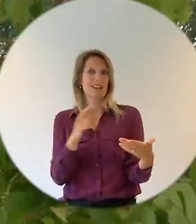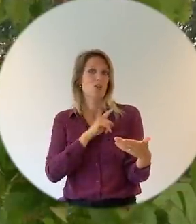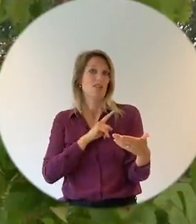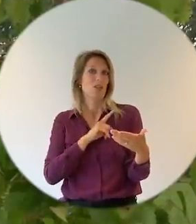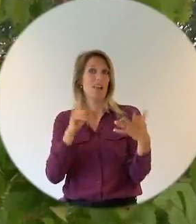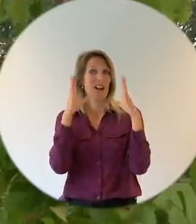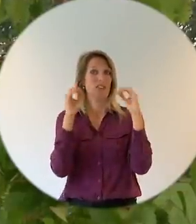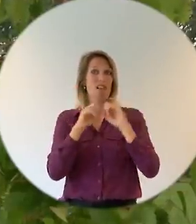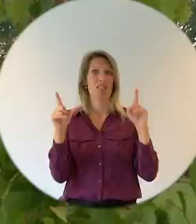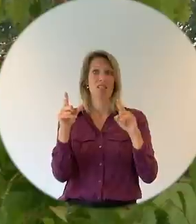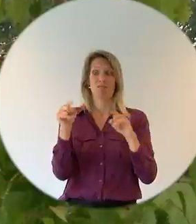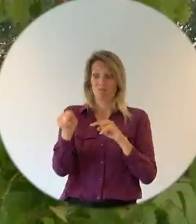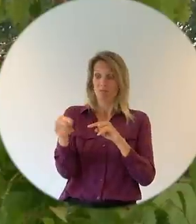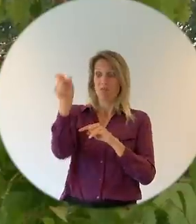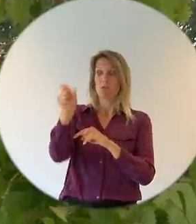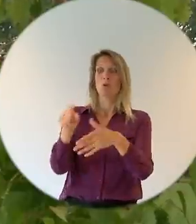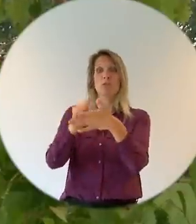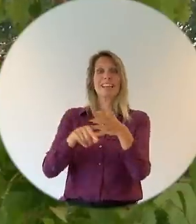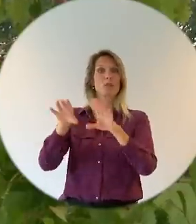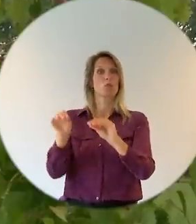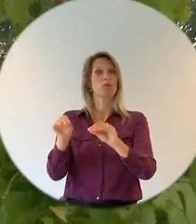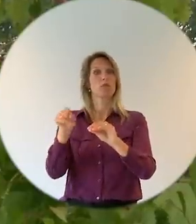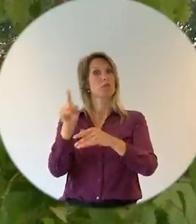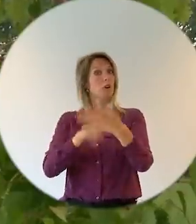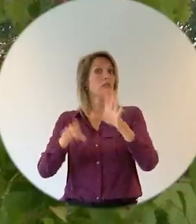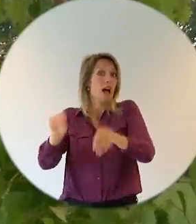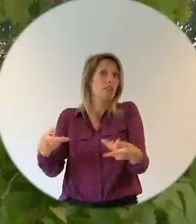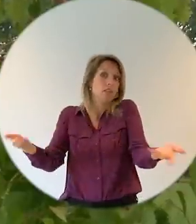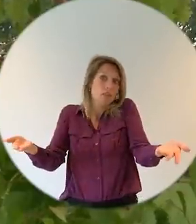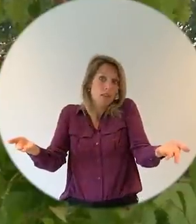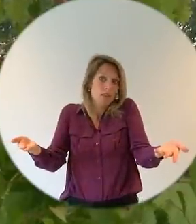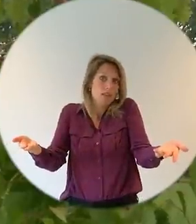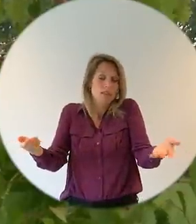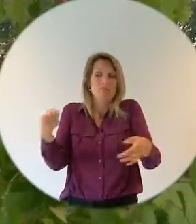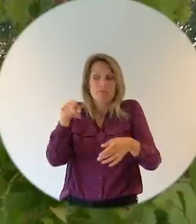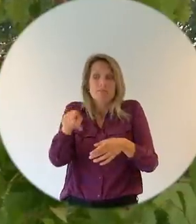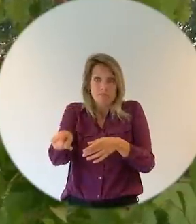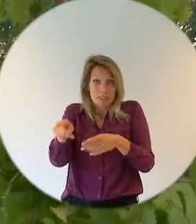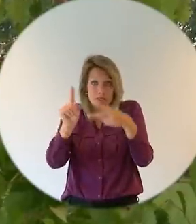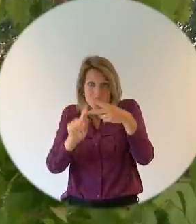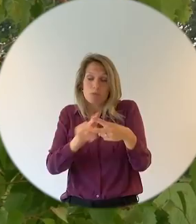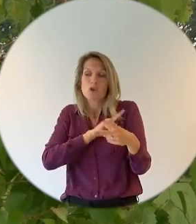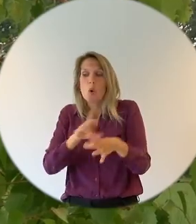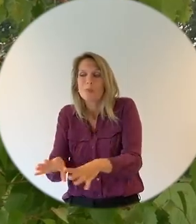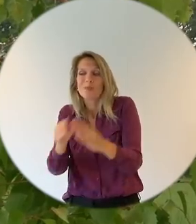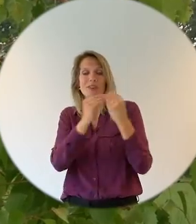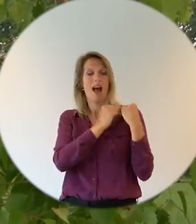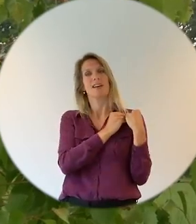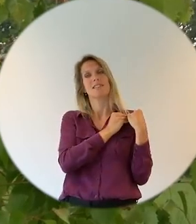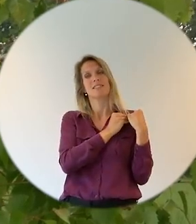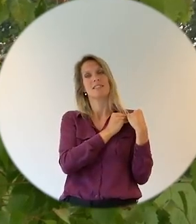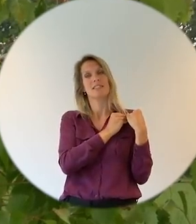dingen die een ander verkeerd doet, die helemaal fout zijn gegaan, die moet je dragen. Dus die moet je